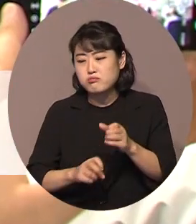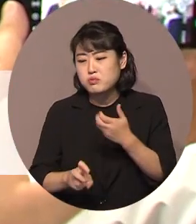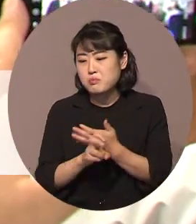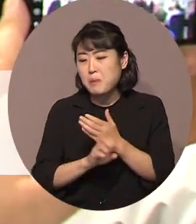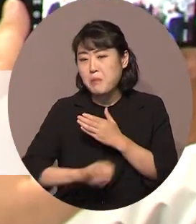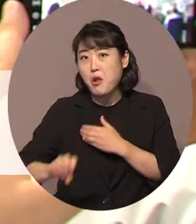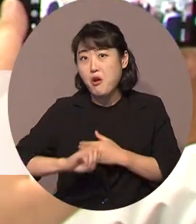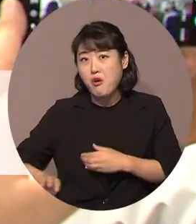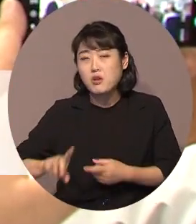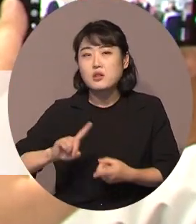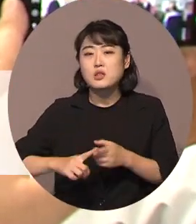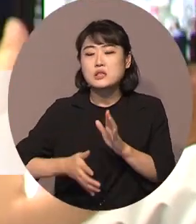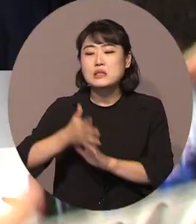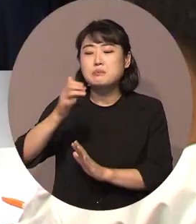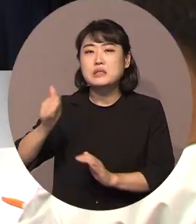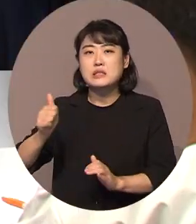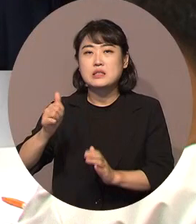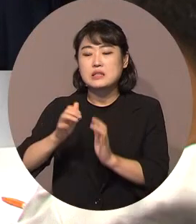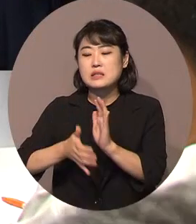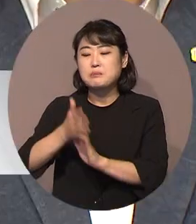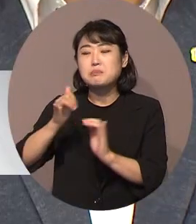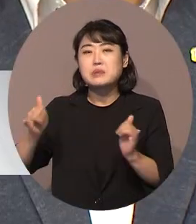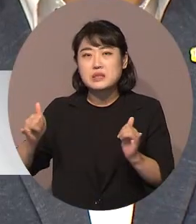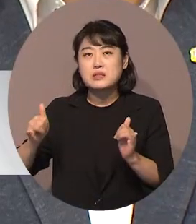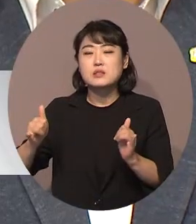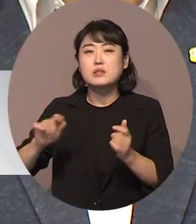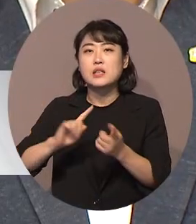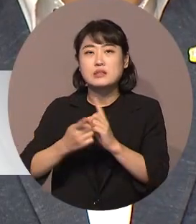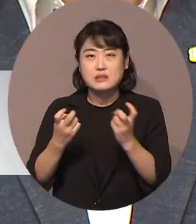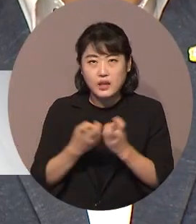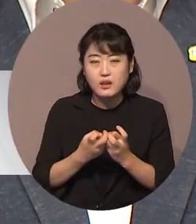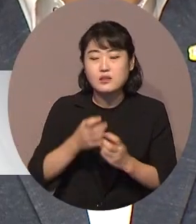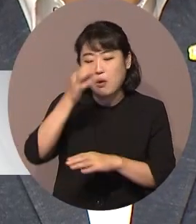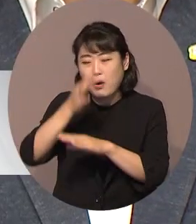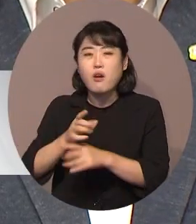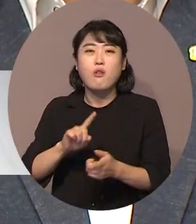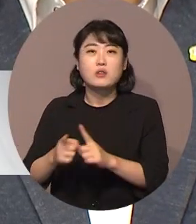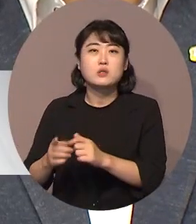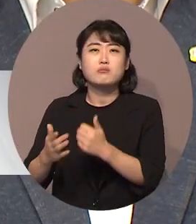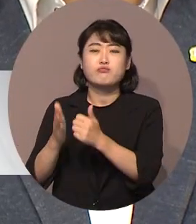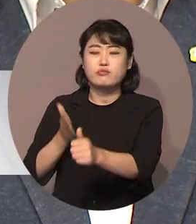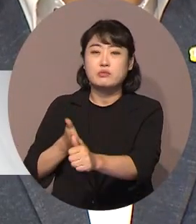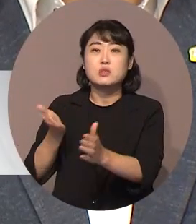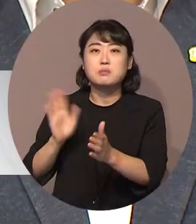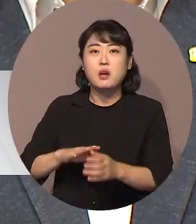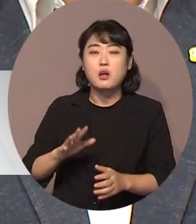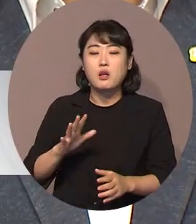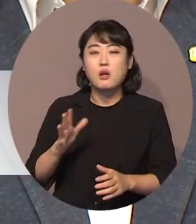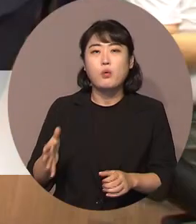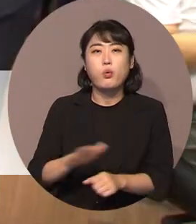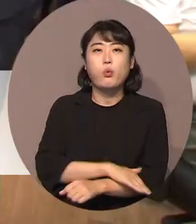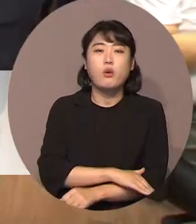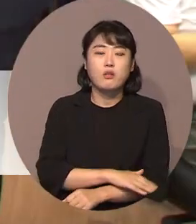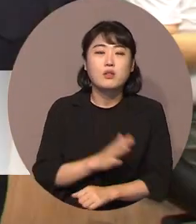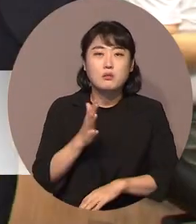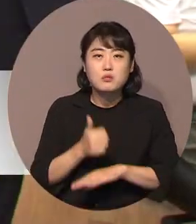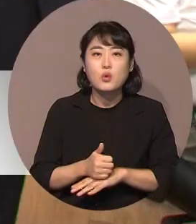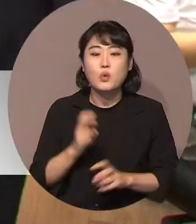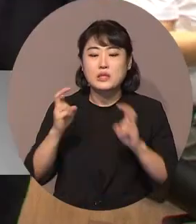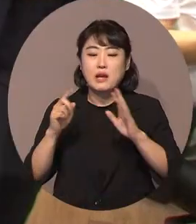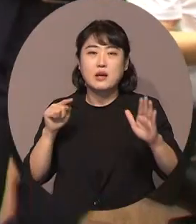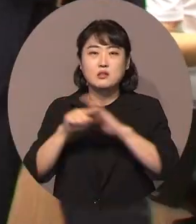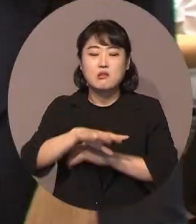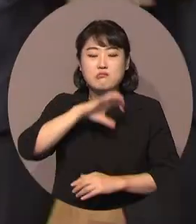규명과 서산시민에 대한 사과를 요구했지만 현대오일뱅크가 묵살하고 있다며 회사를 방문해 항의서를